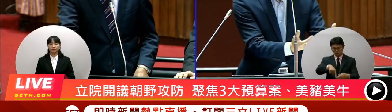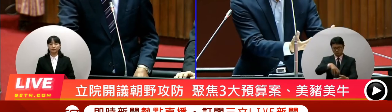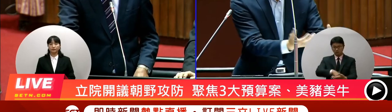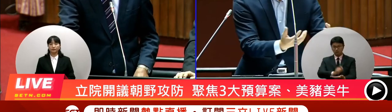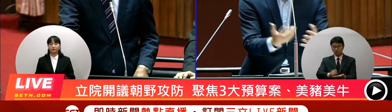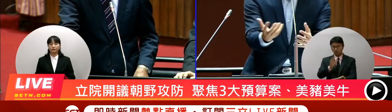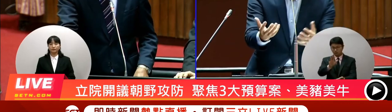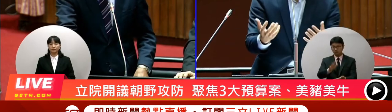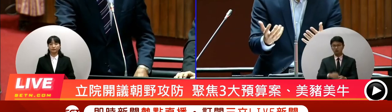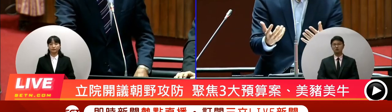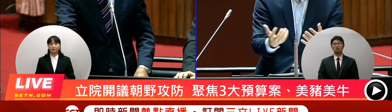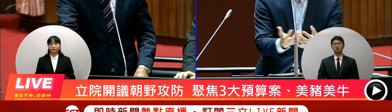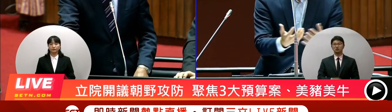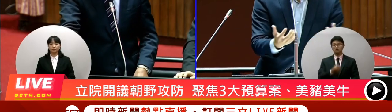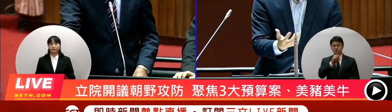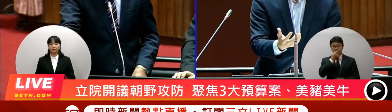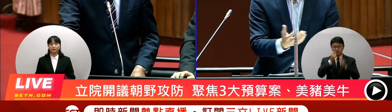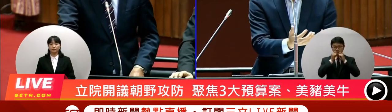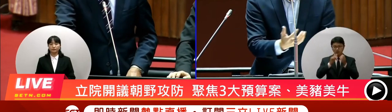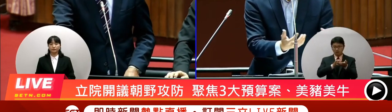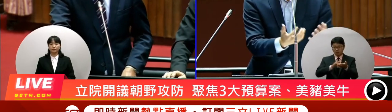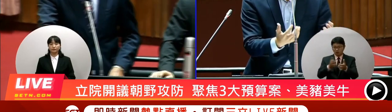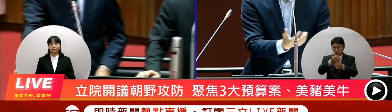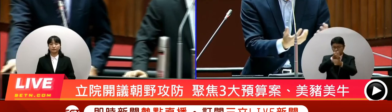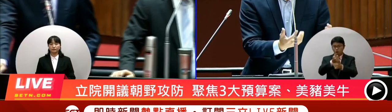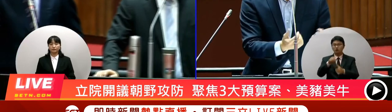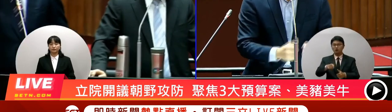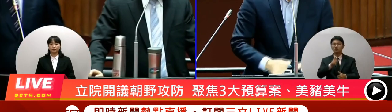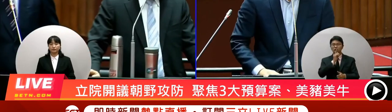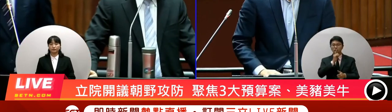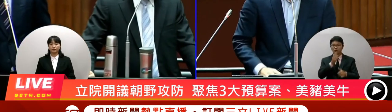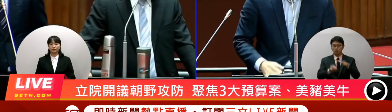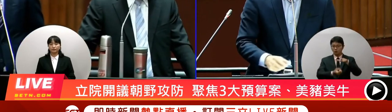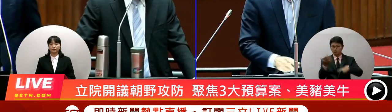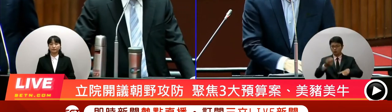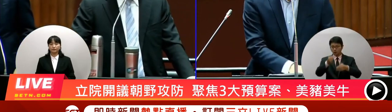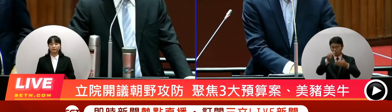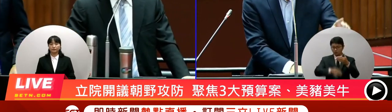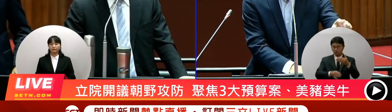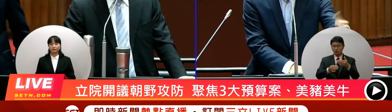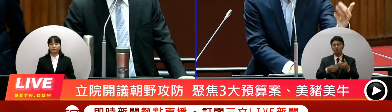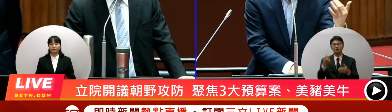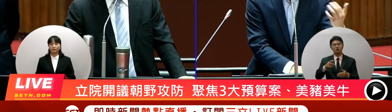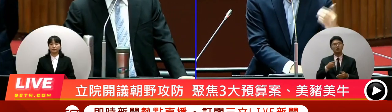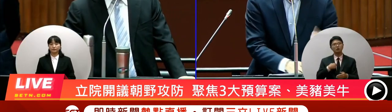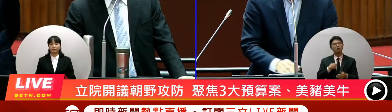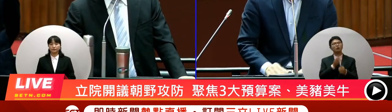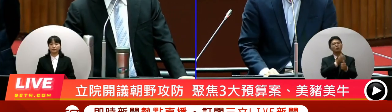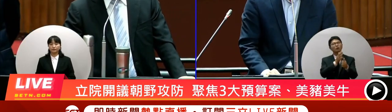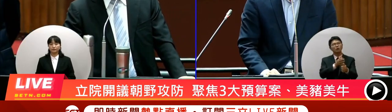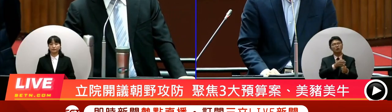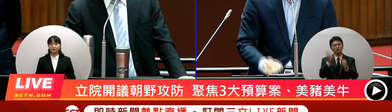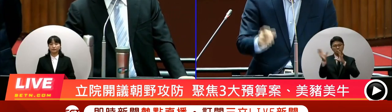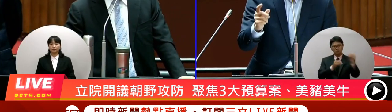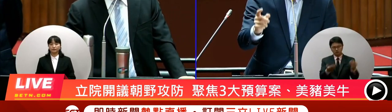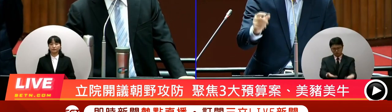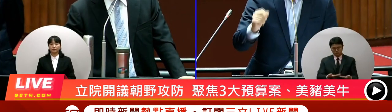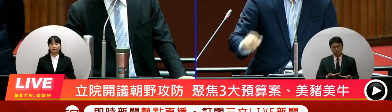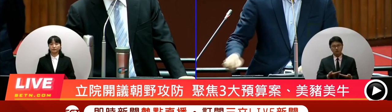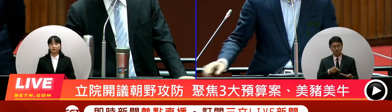据食药署卫福食药署公布的所有标示的办法还有包括我去要资料得到的回复都